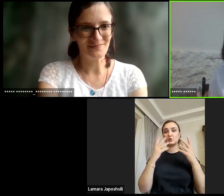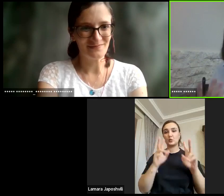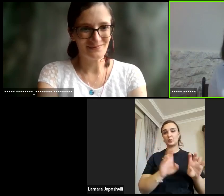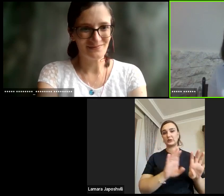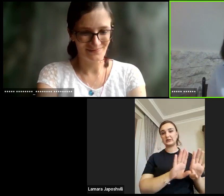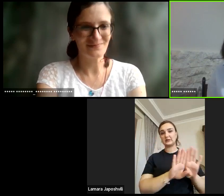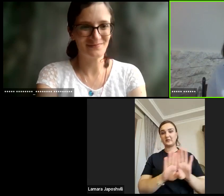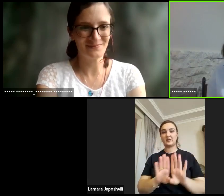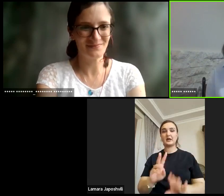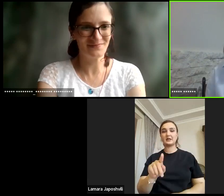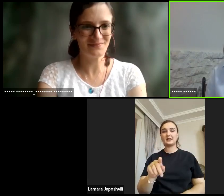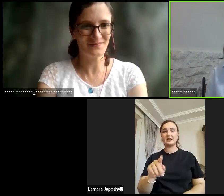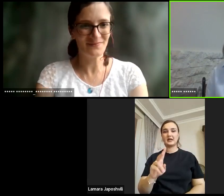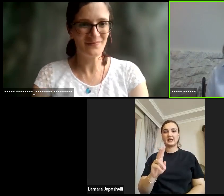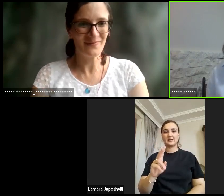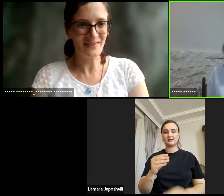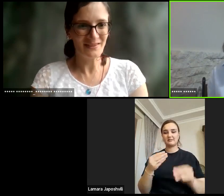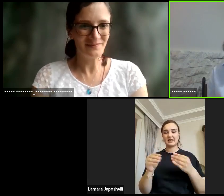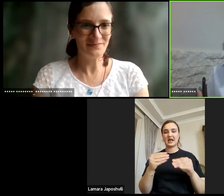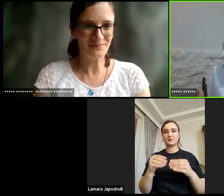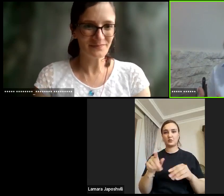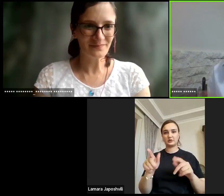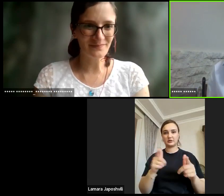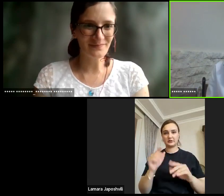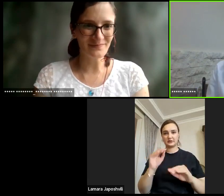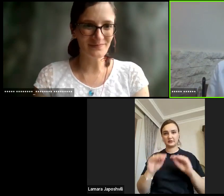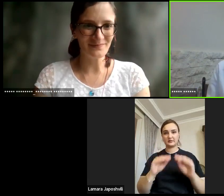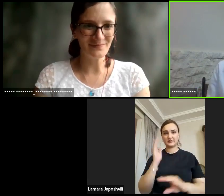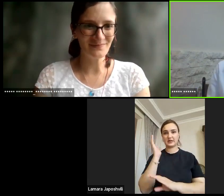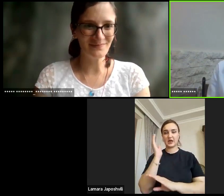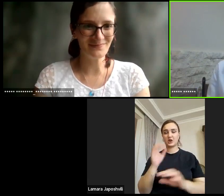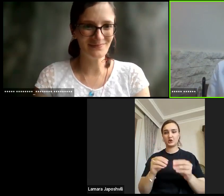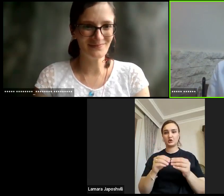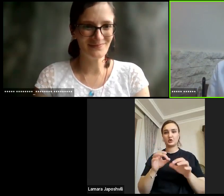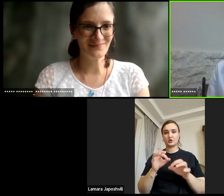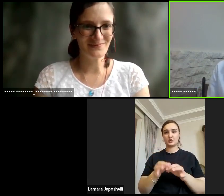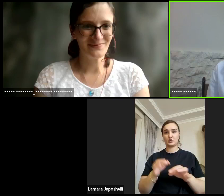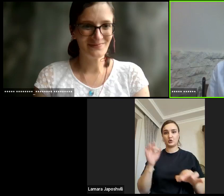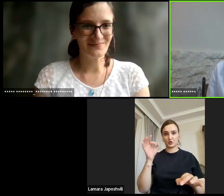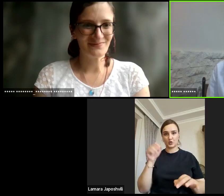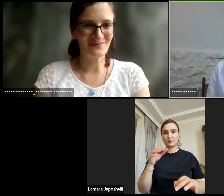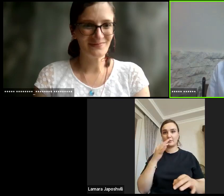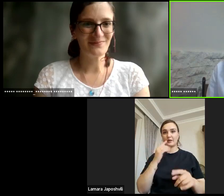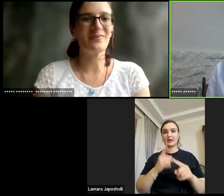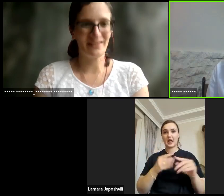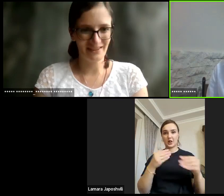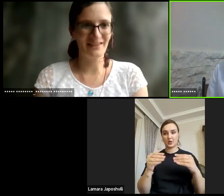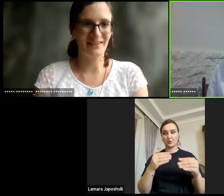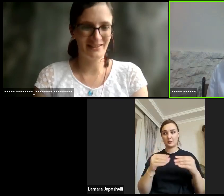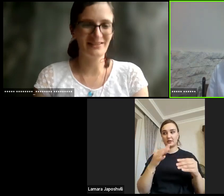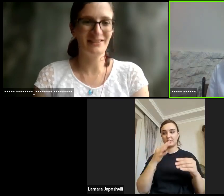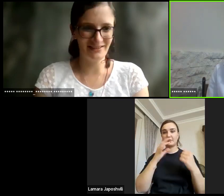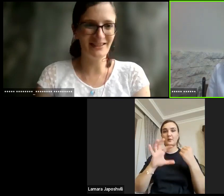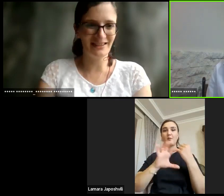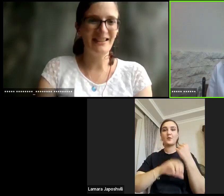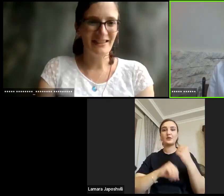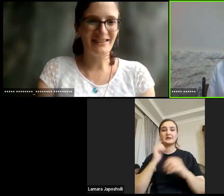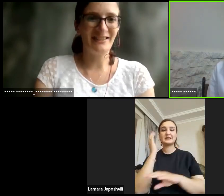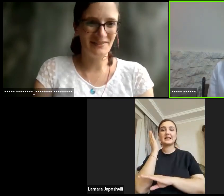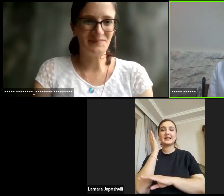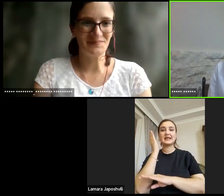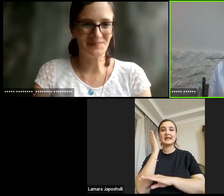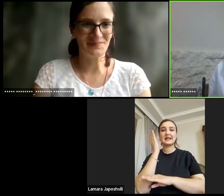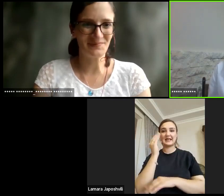კარბონის განდამზადებული ხელჯოხი ყველაზე მსუბუქია, შემდეგ ალუმინი მოდის ალბათ, ხო? და ბოლოს ხის ესეთი